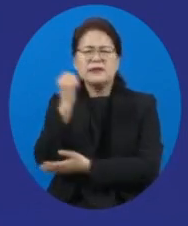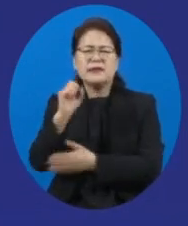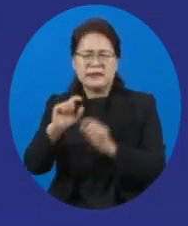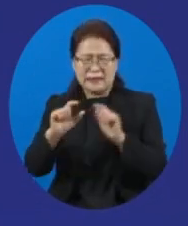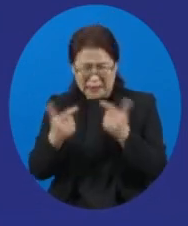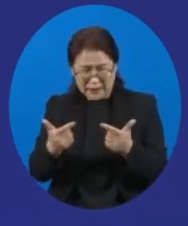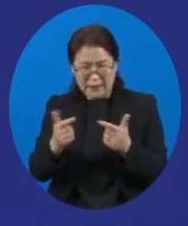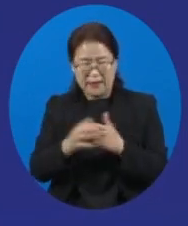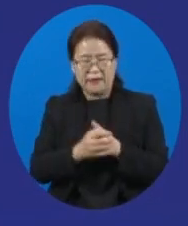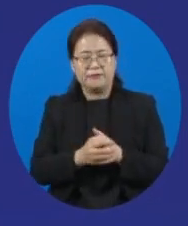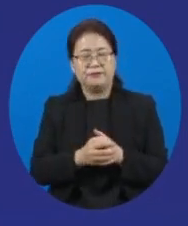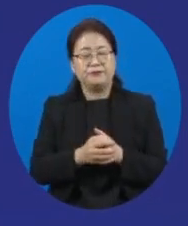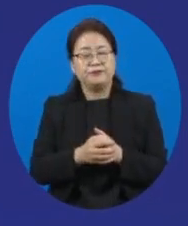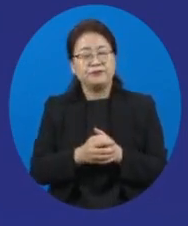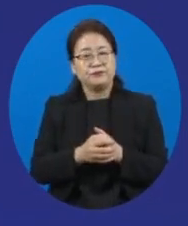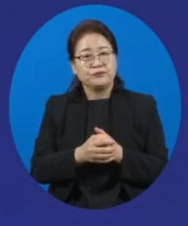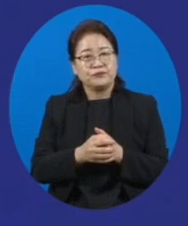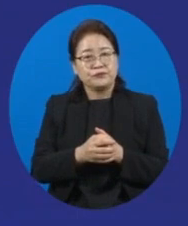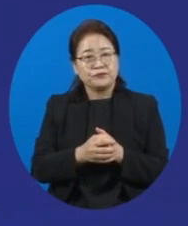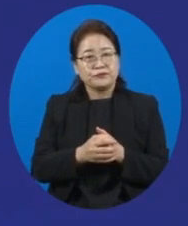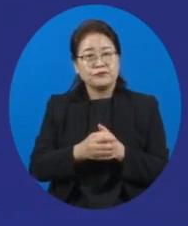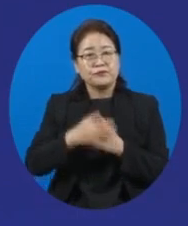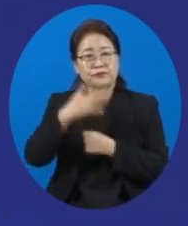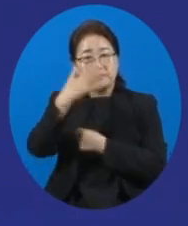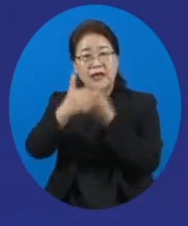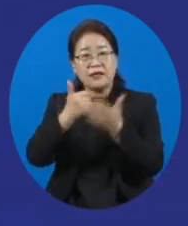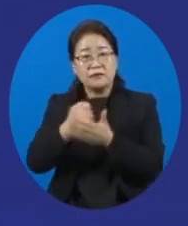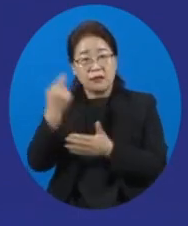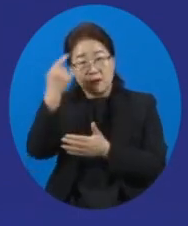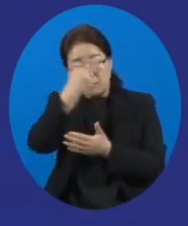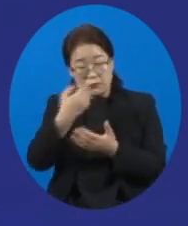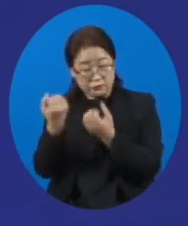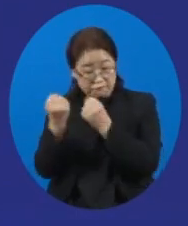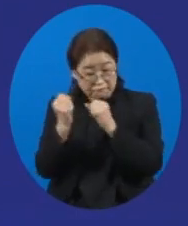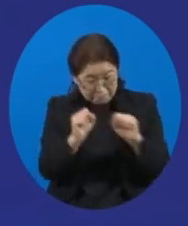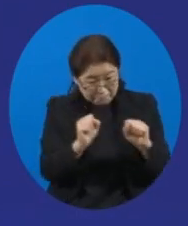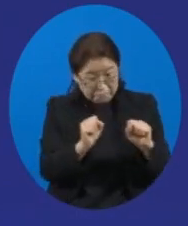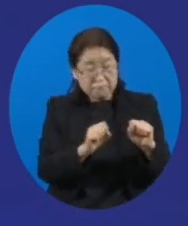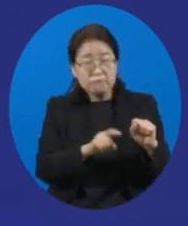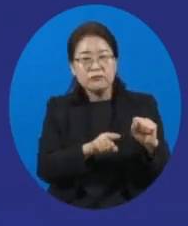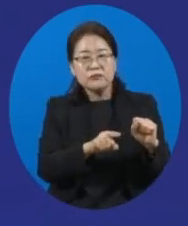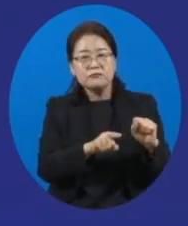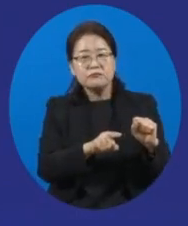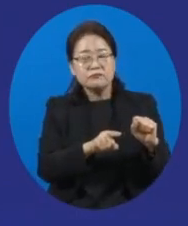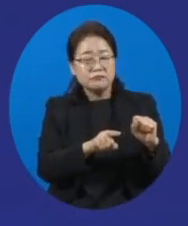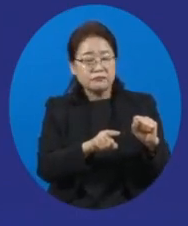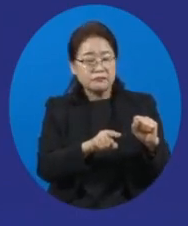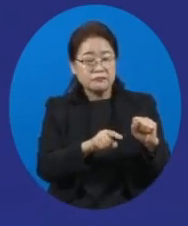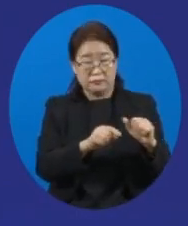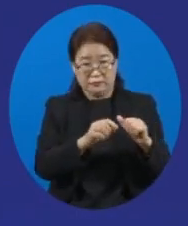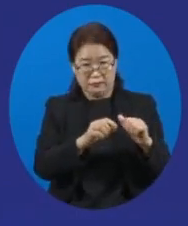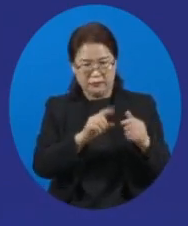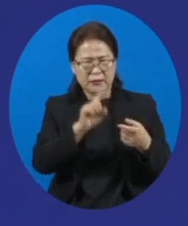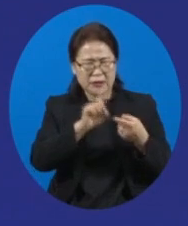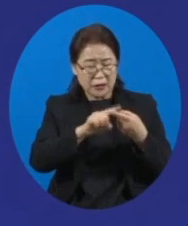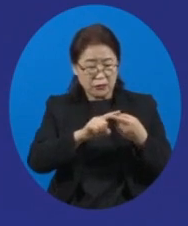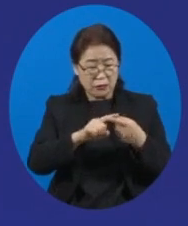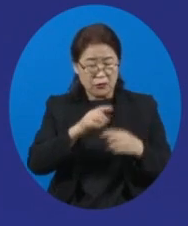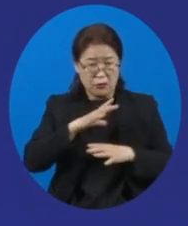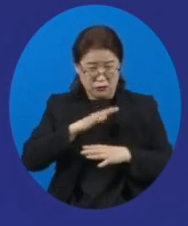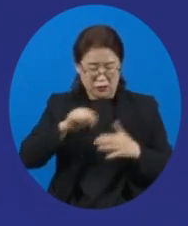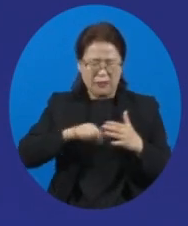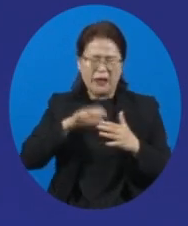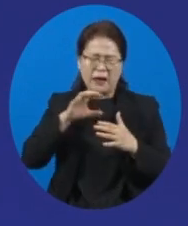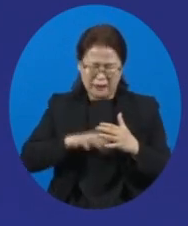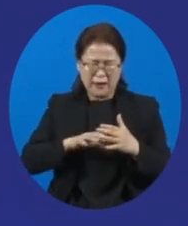말하잖아요. 피조물인 우리 인간은 하나님의 얼굴을 피하면 피한 만큼 두려움 가운데